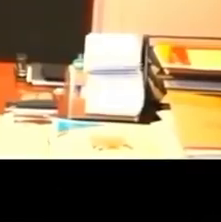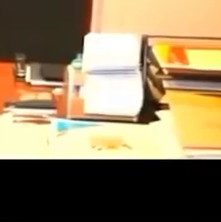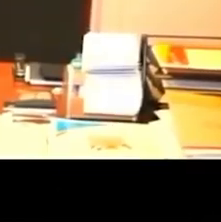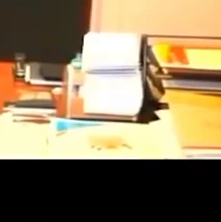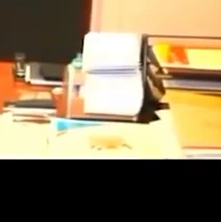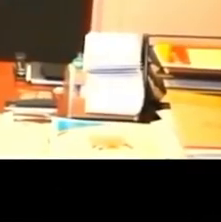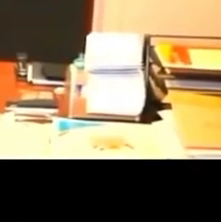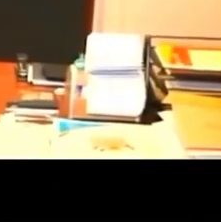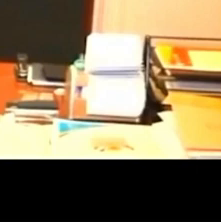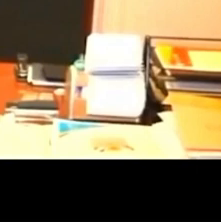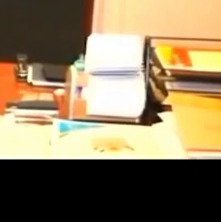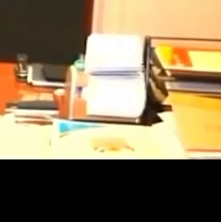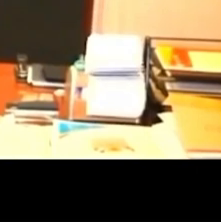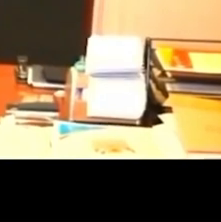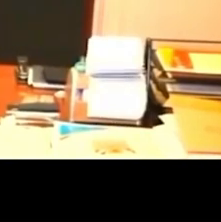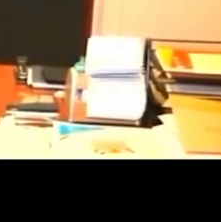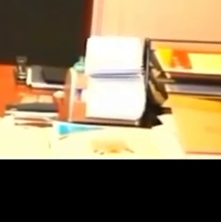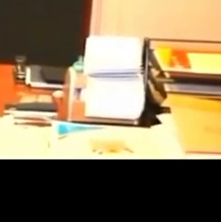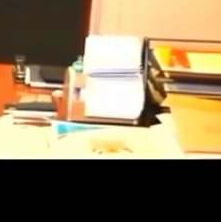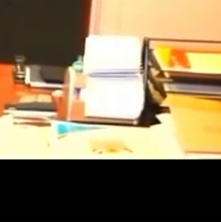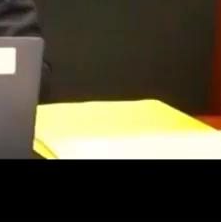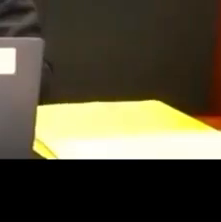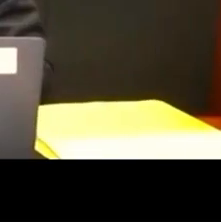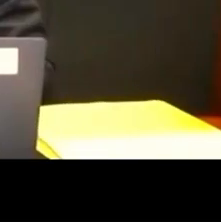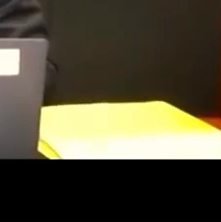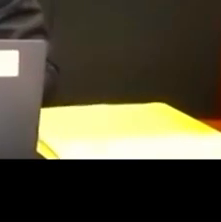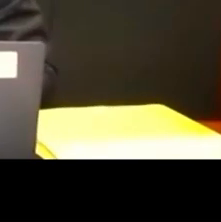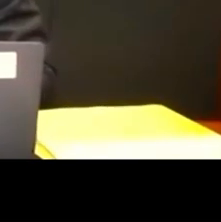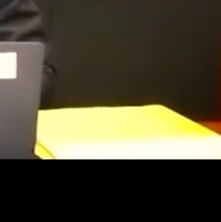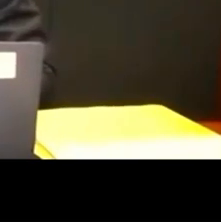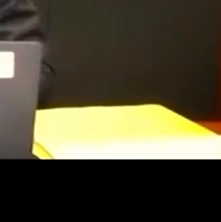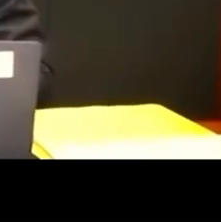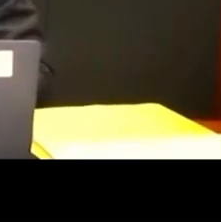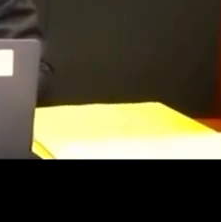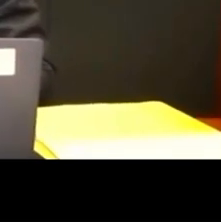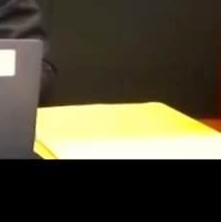et délibération, le Conseil a adopté ces dossiers.